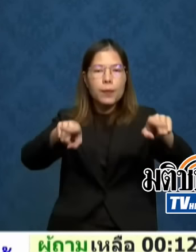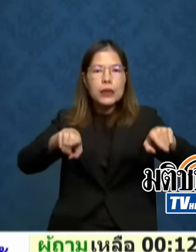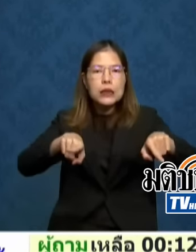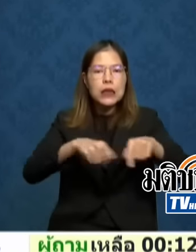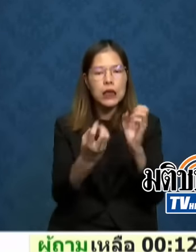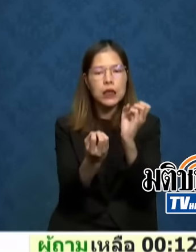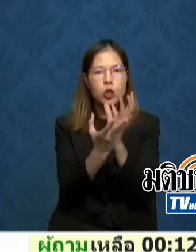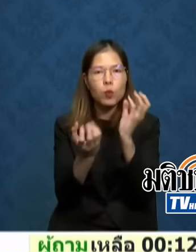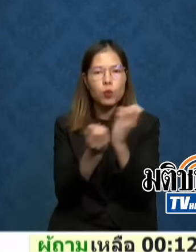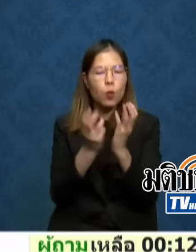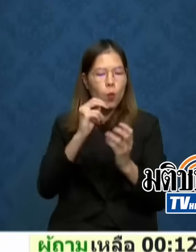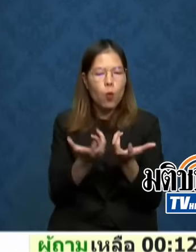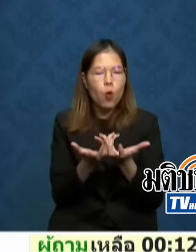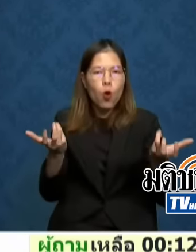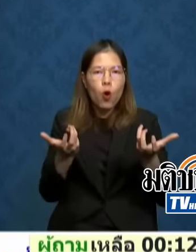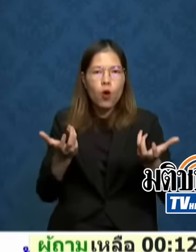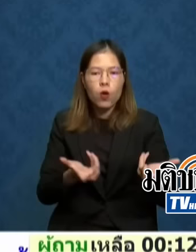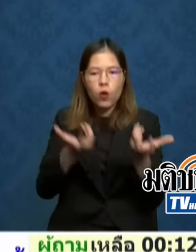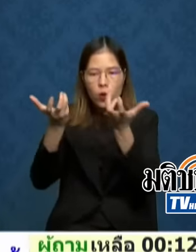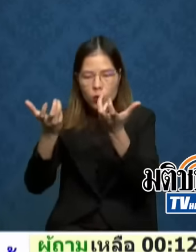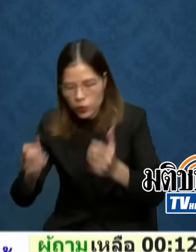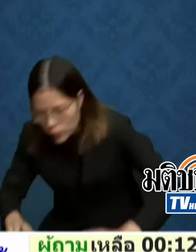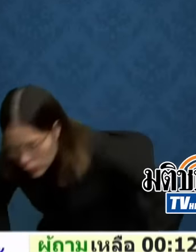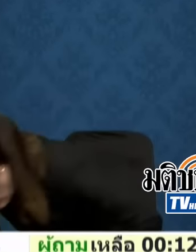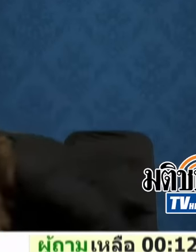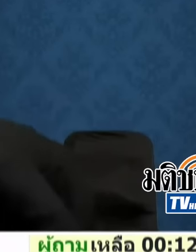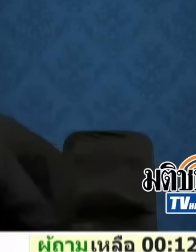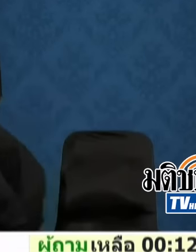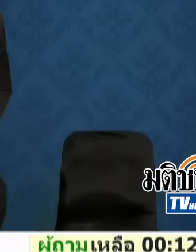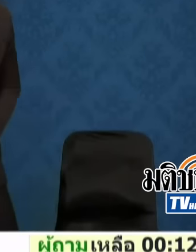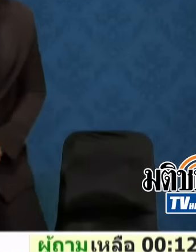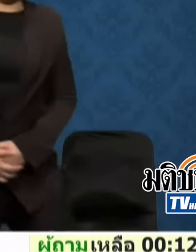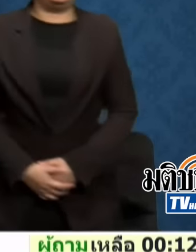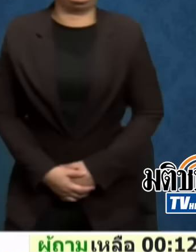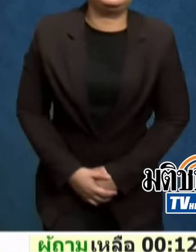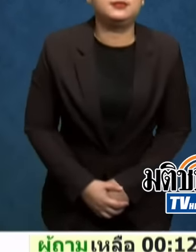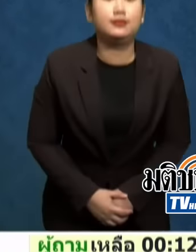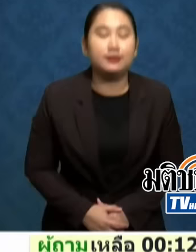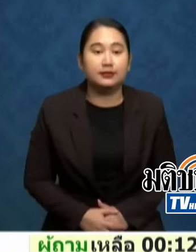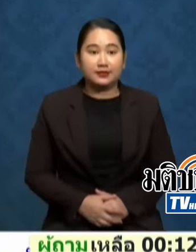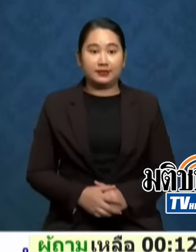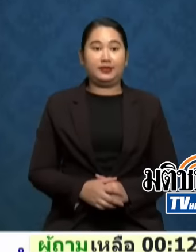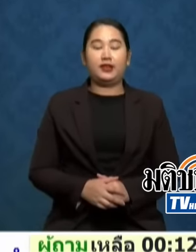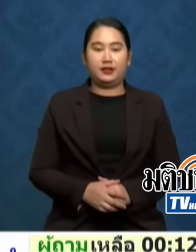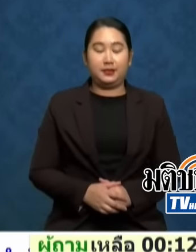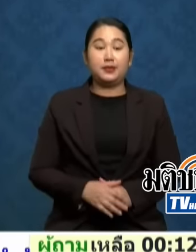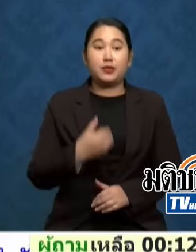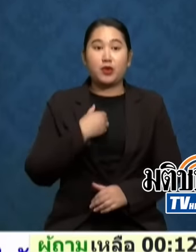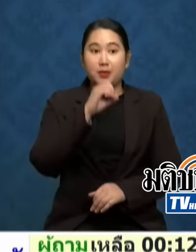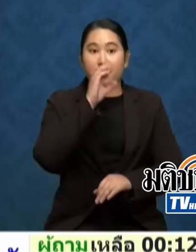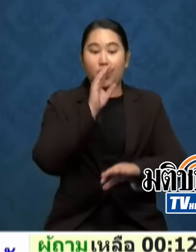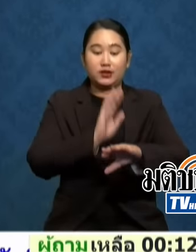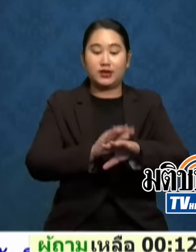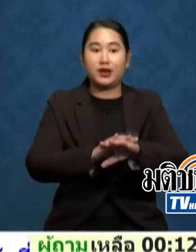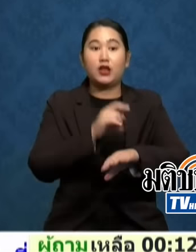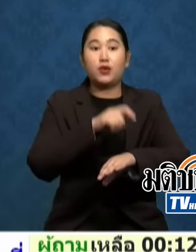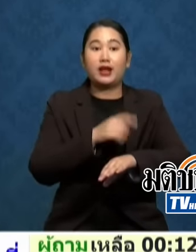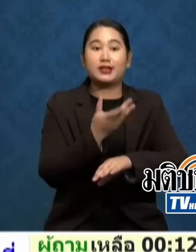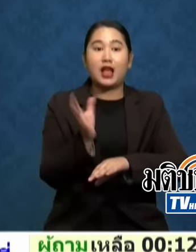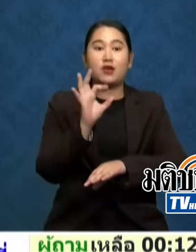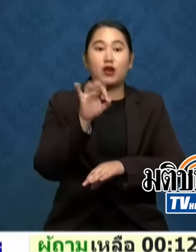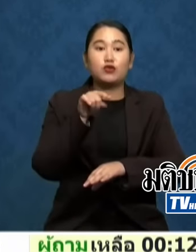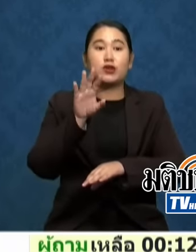ทบต้องยกของขึ้นสูงอย่างไรตรงนี้ได้รายละเอียดชัดเจนและผมก็ได้แจ้งเตือนในเวลา 9:50